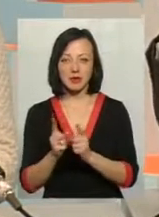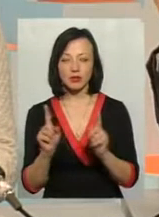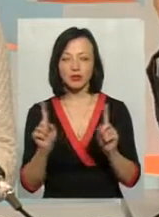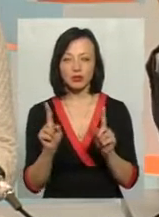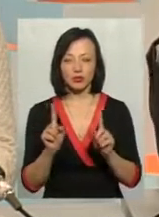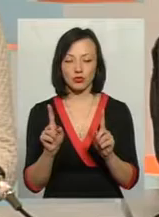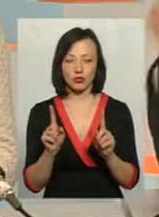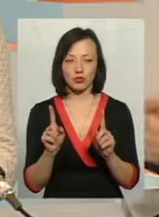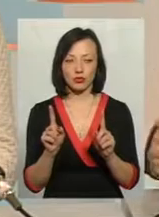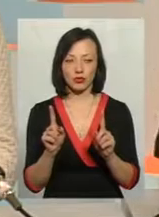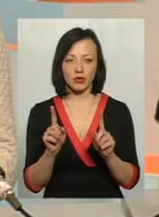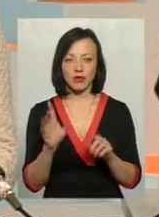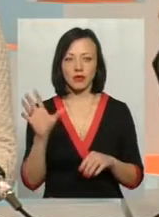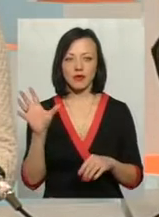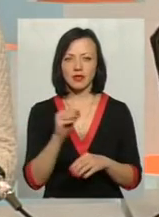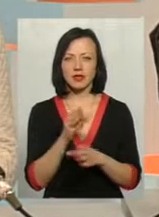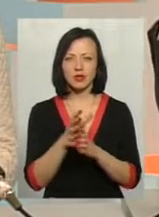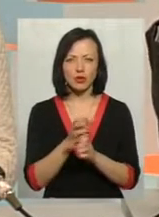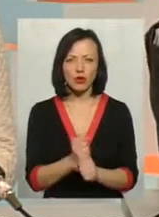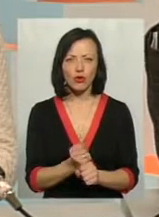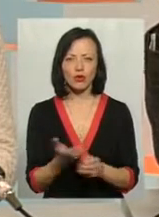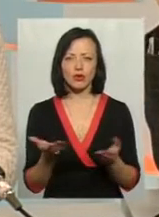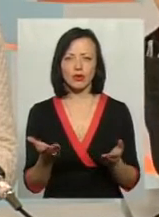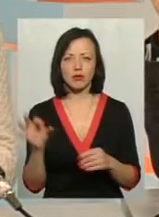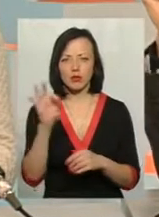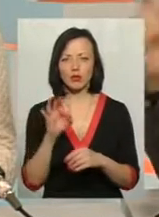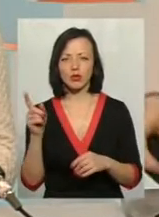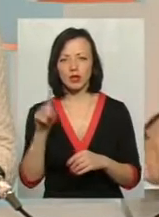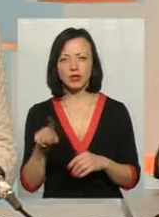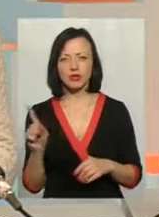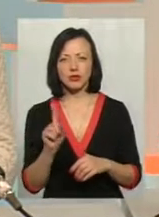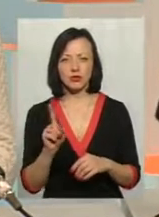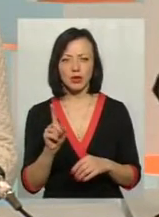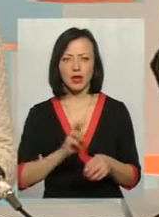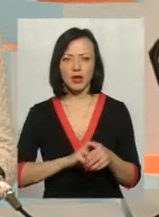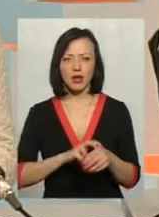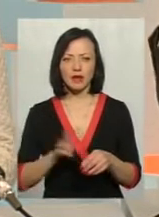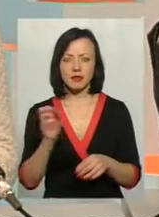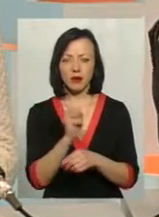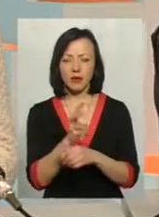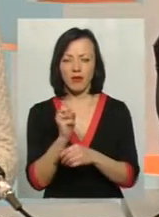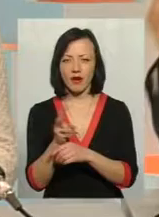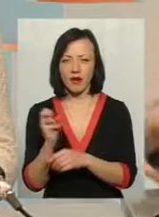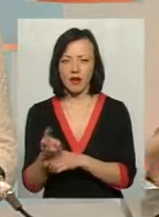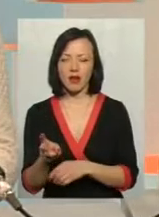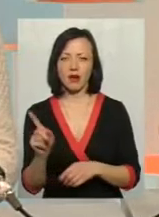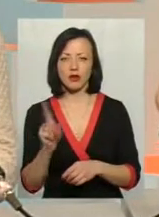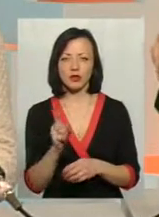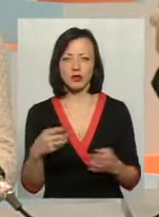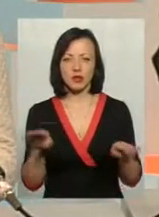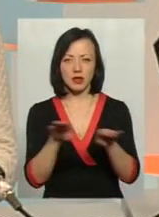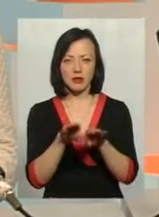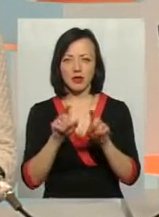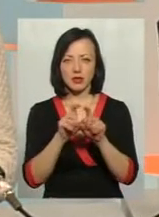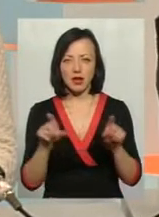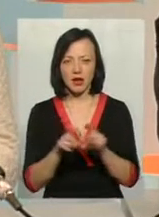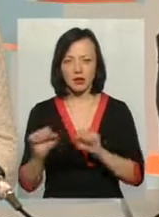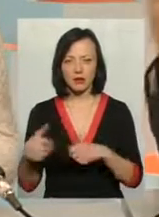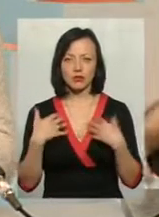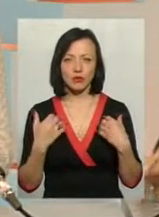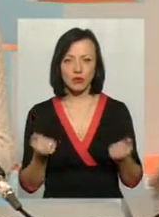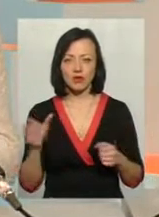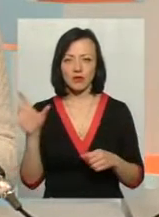що всіх тепер скоротять, про те, що лікарів всіх повиганяють, про те, що позакривають заклади охорони